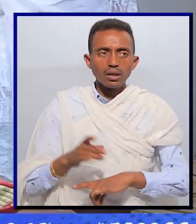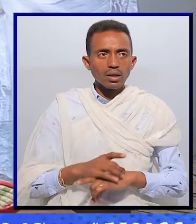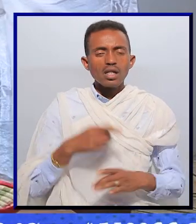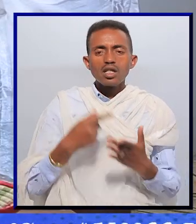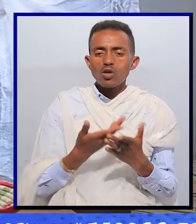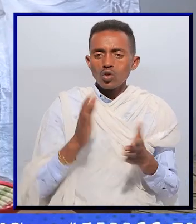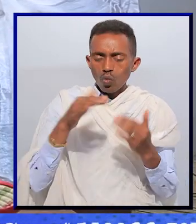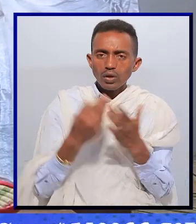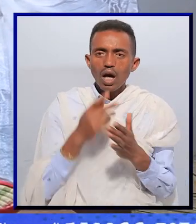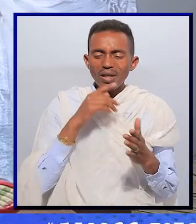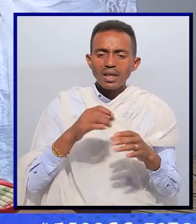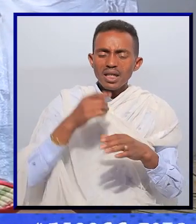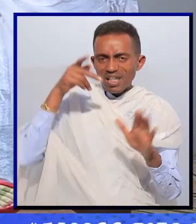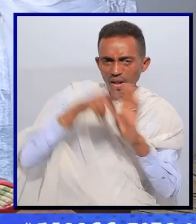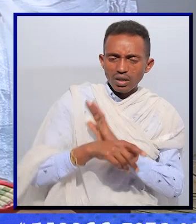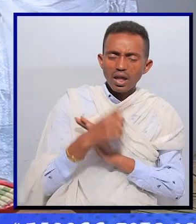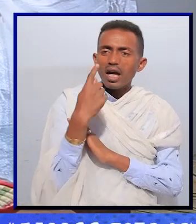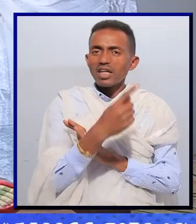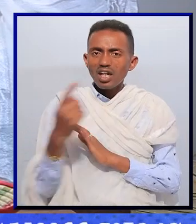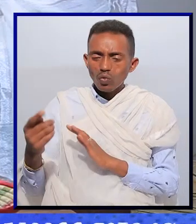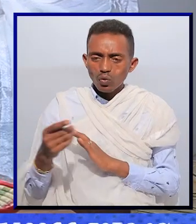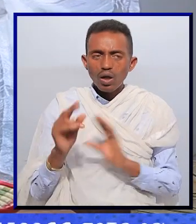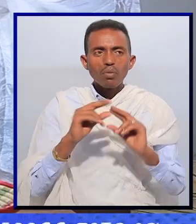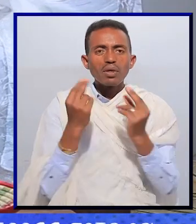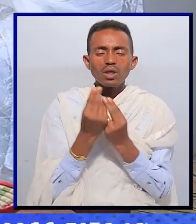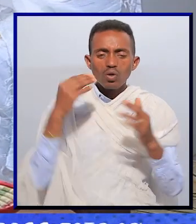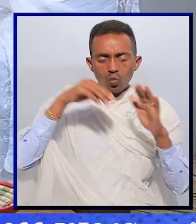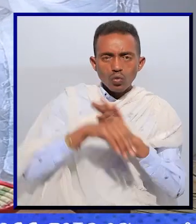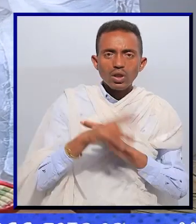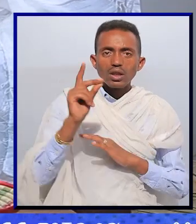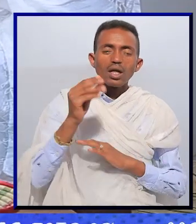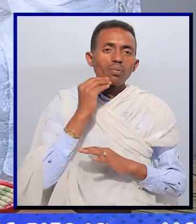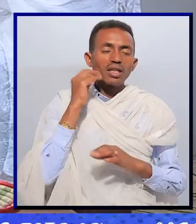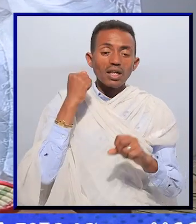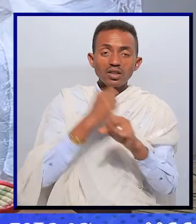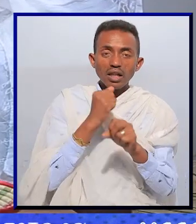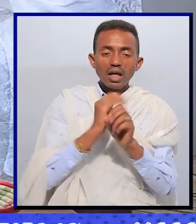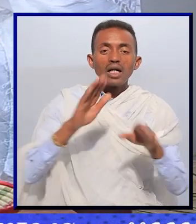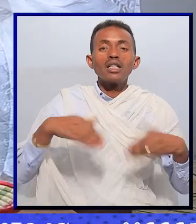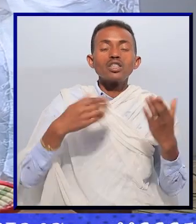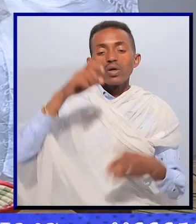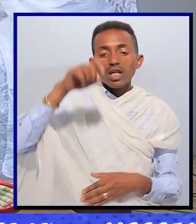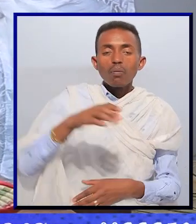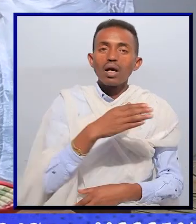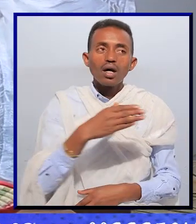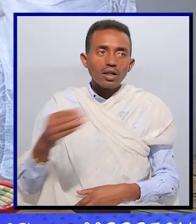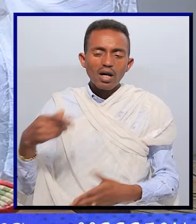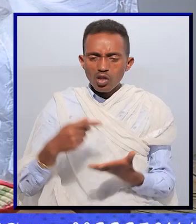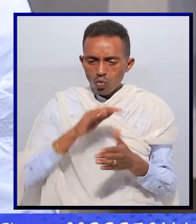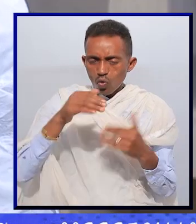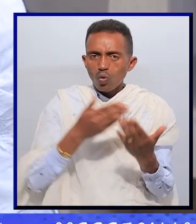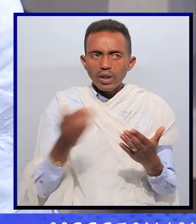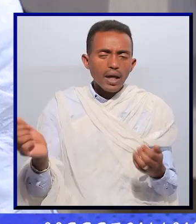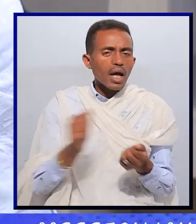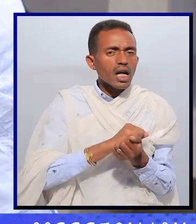ዘንድ ይሄን ጉዳይ ለመግደል እያንዳንዱ ቤተሰብ በቤት ውስጥ የቤት ስራ ሊሰጠው ይገባልና እንደው